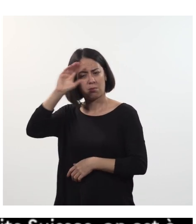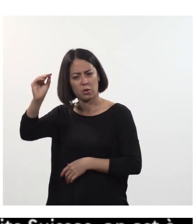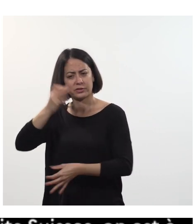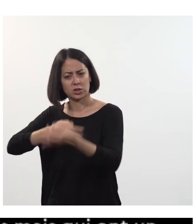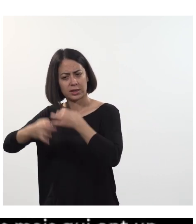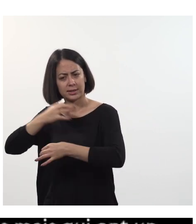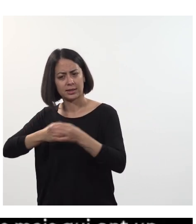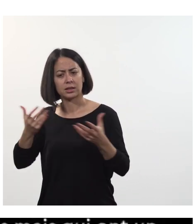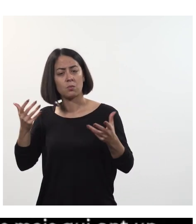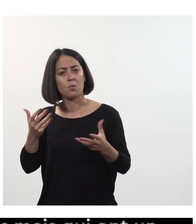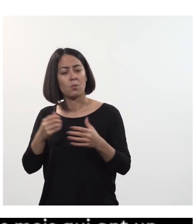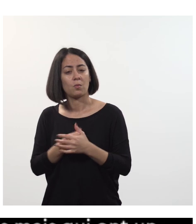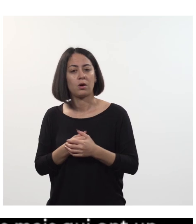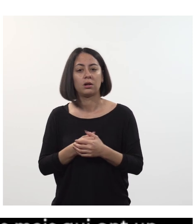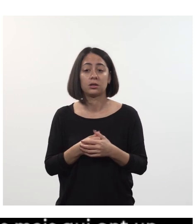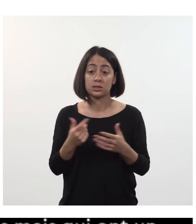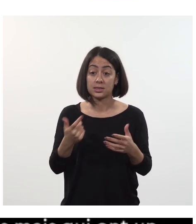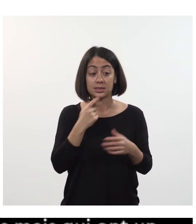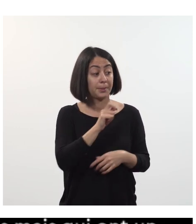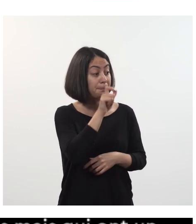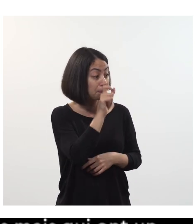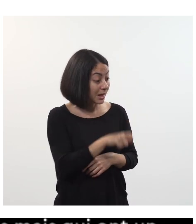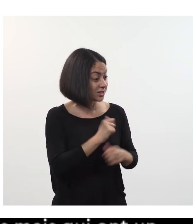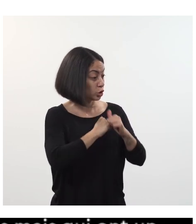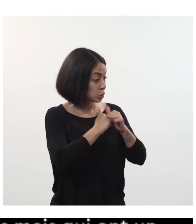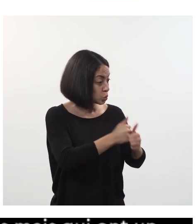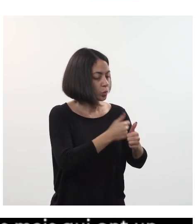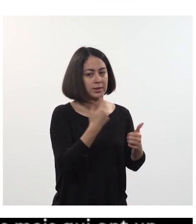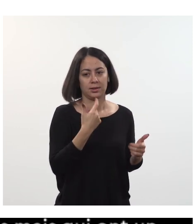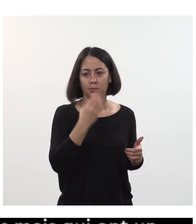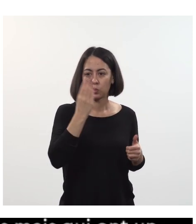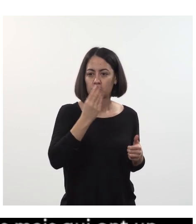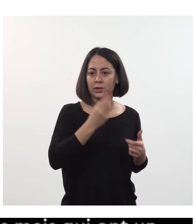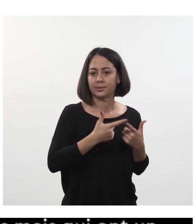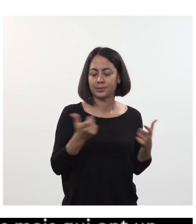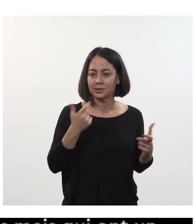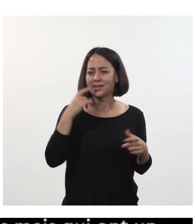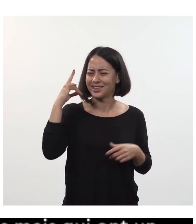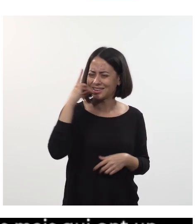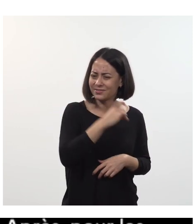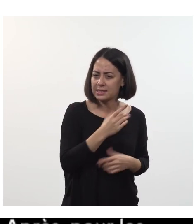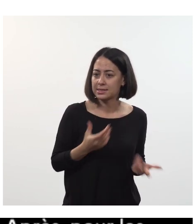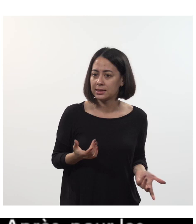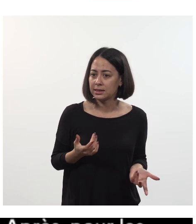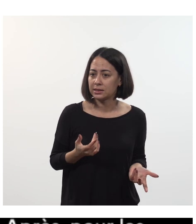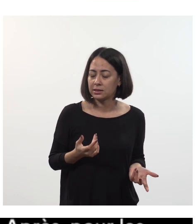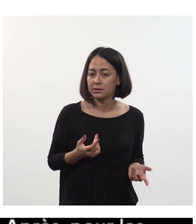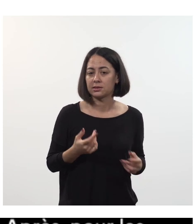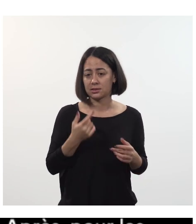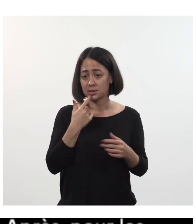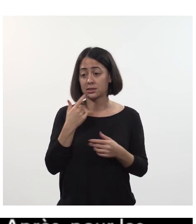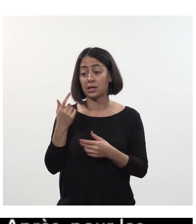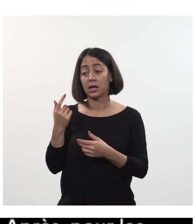jour d'aujourd'hui de vraiment faire du cas par cas. Ce qu'ils nous ont demandé, c'est de proposer un planning, c'est-à-dire